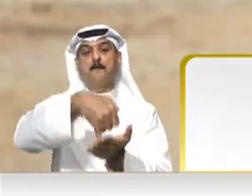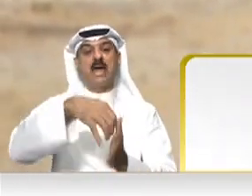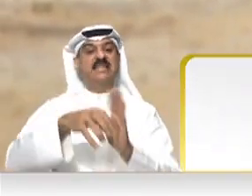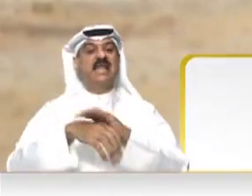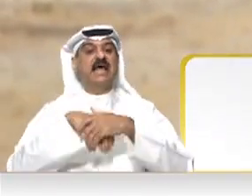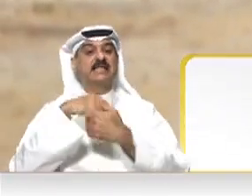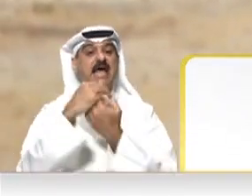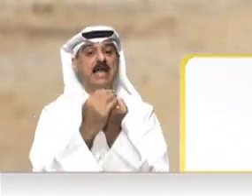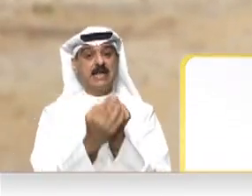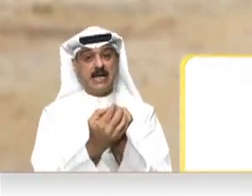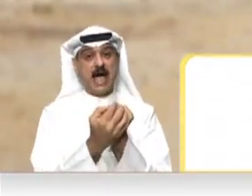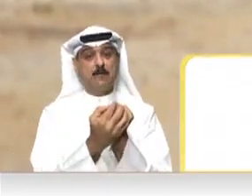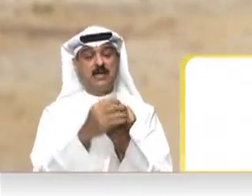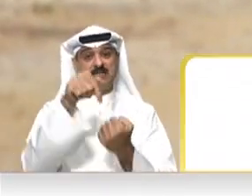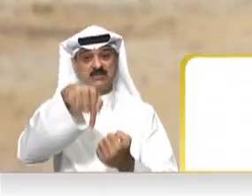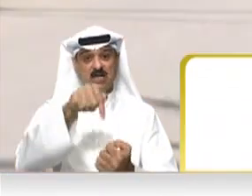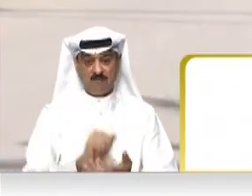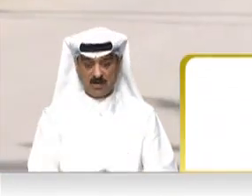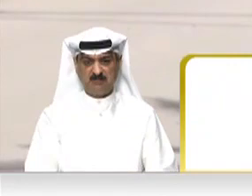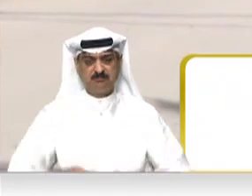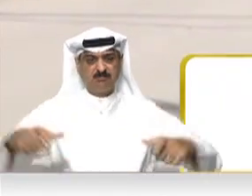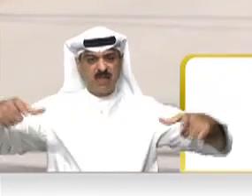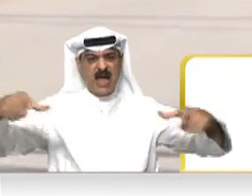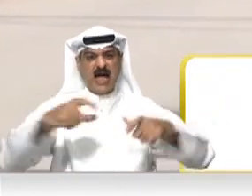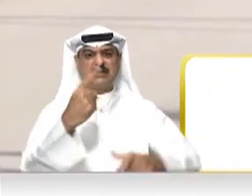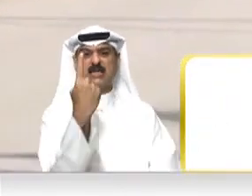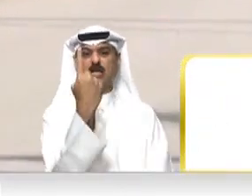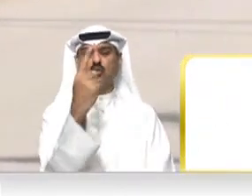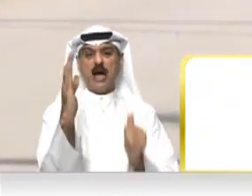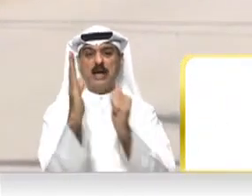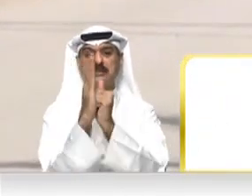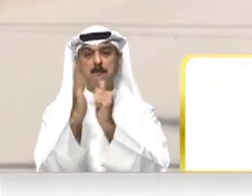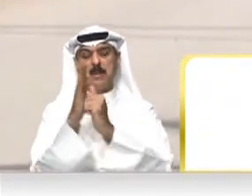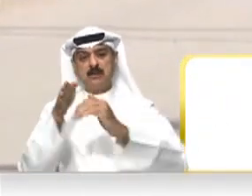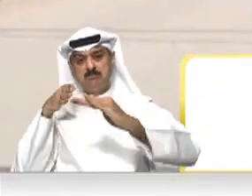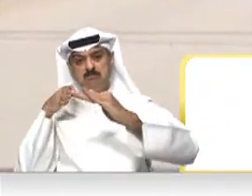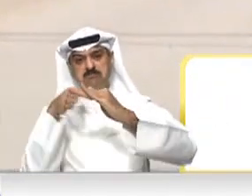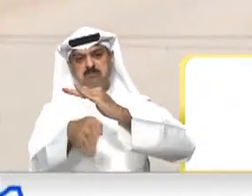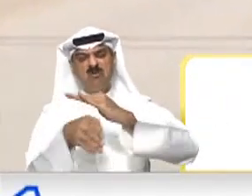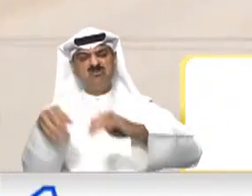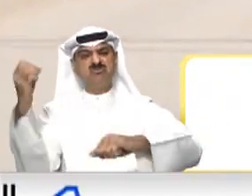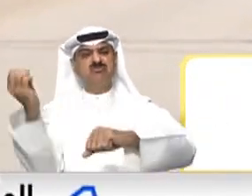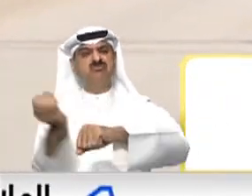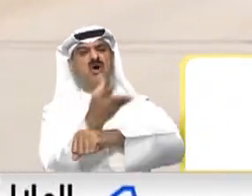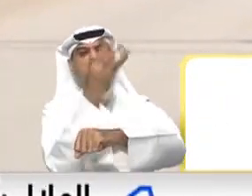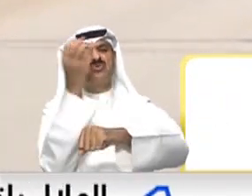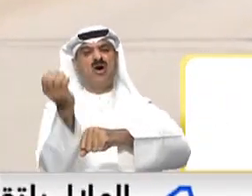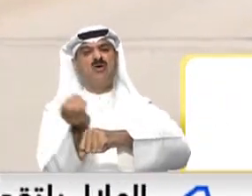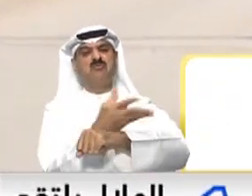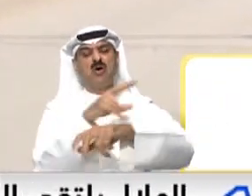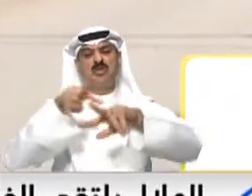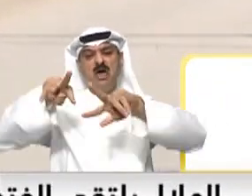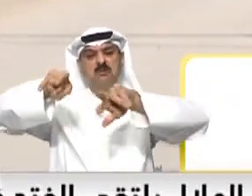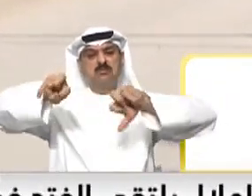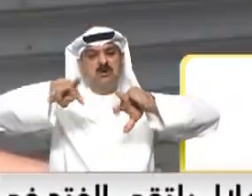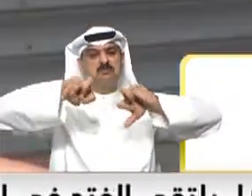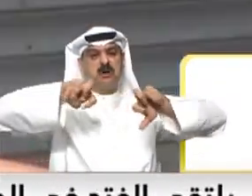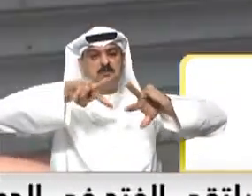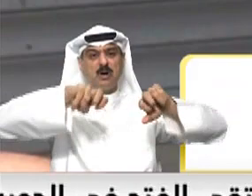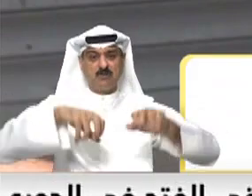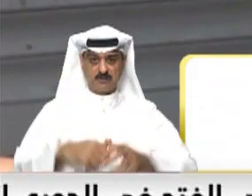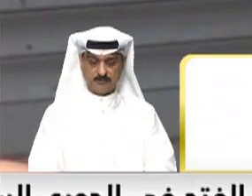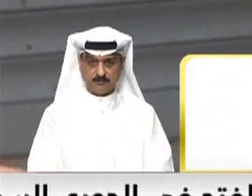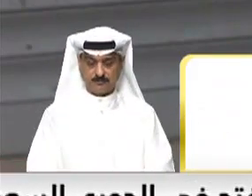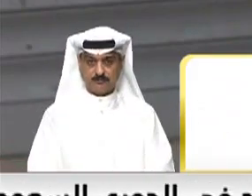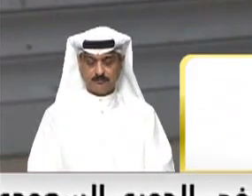المحيطة بمدينة قلقيلية، وحاصرت منزلا داهمته وحطمت محتوياته بحجة البحث عن مطلوبين.